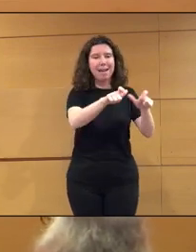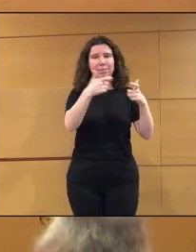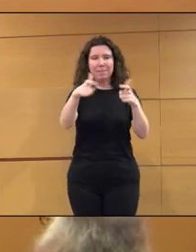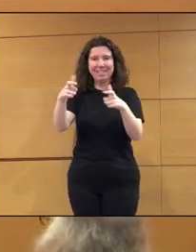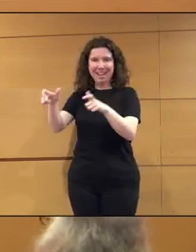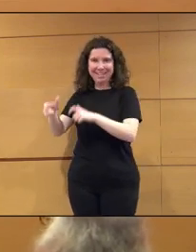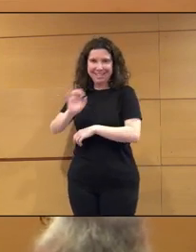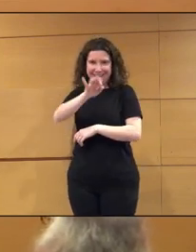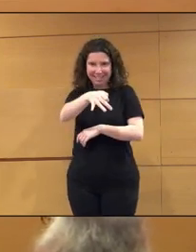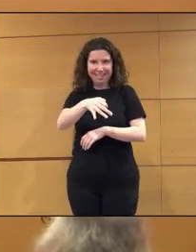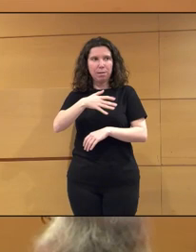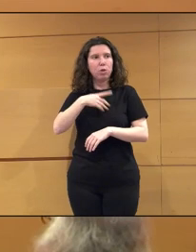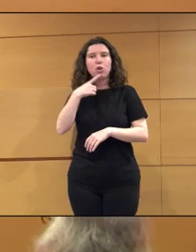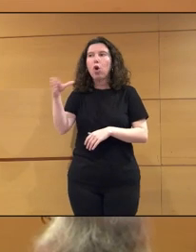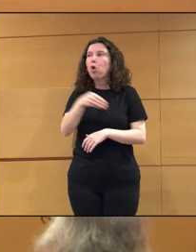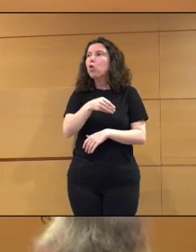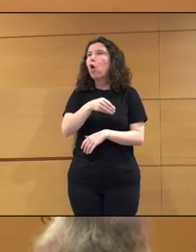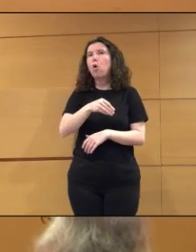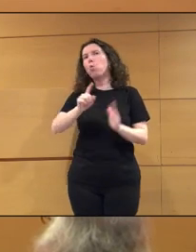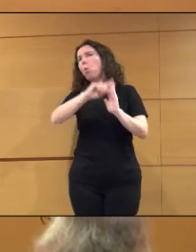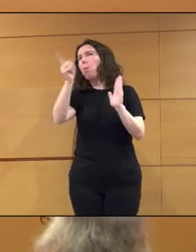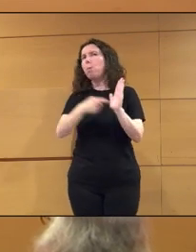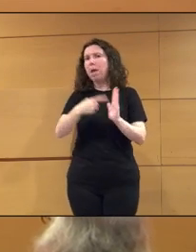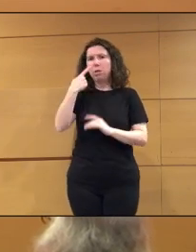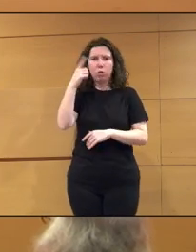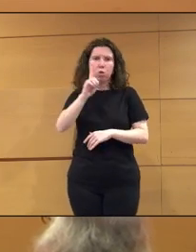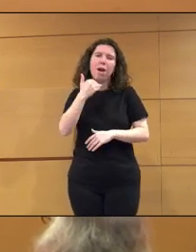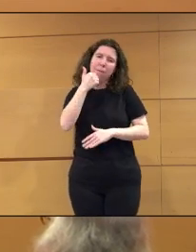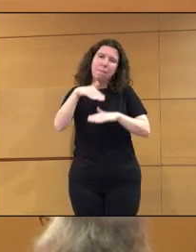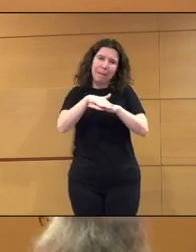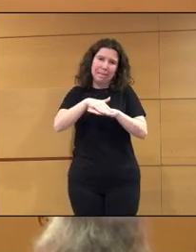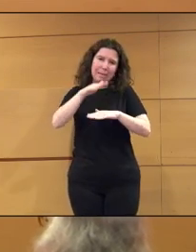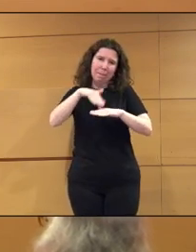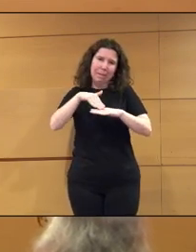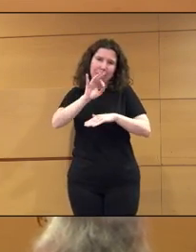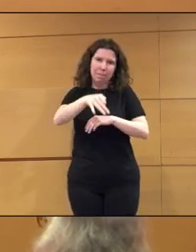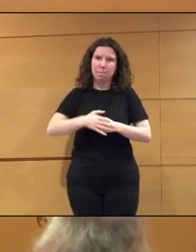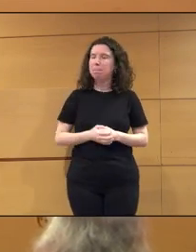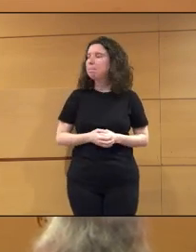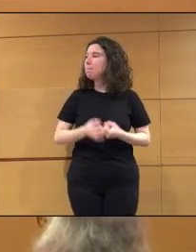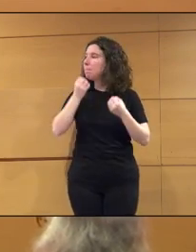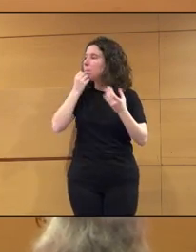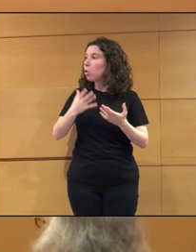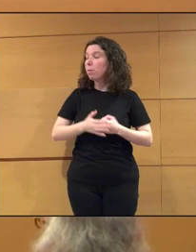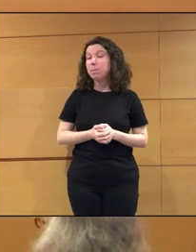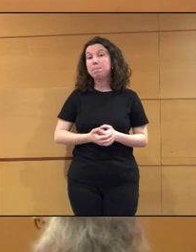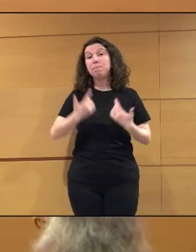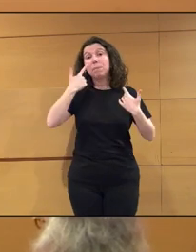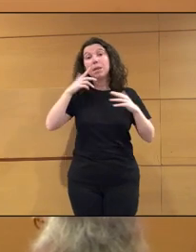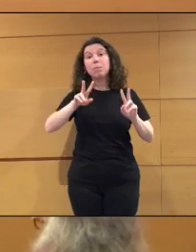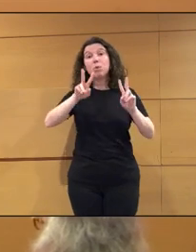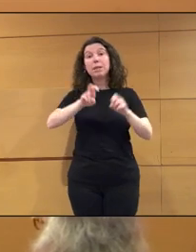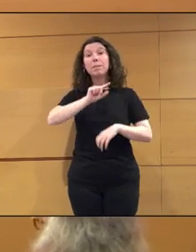tothom hagi de saber de tot, però uns elements bàsics hi han de ser. Molt bé. A veure si amb aquesta